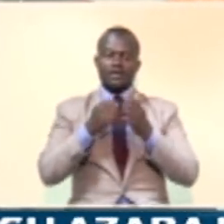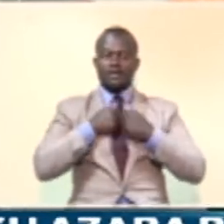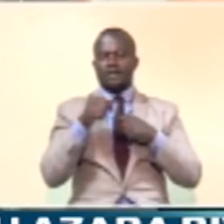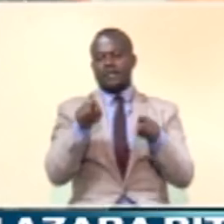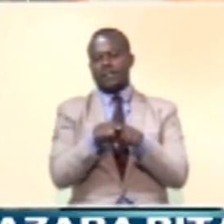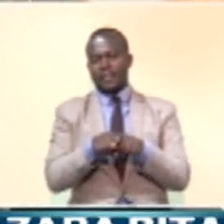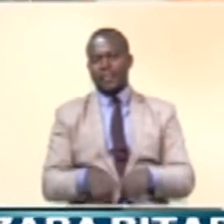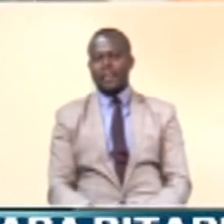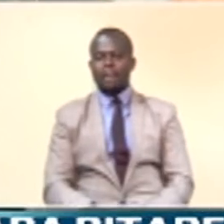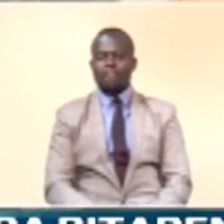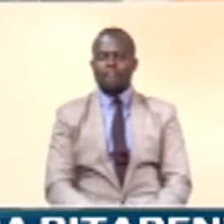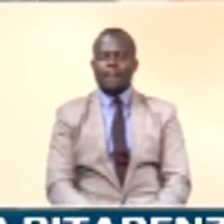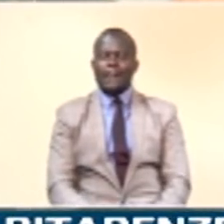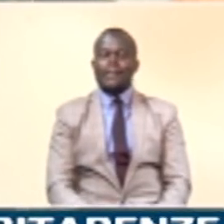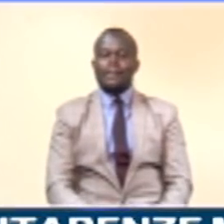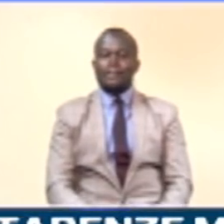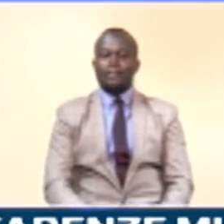nuko